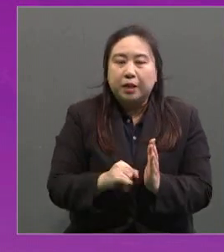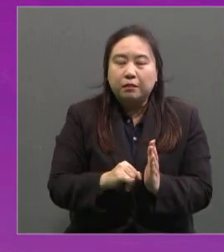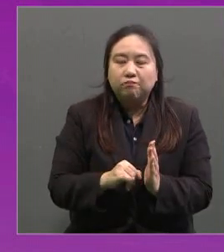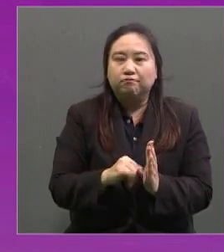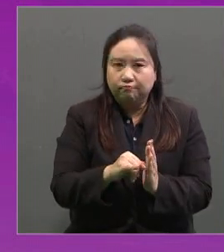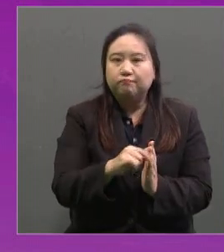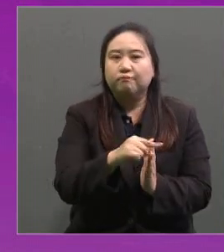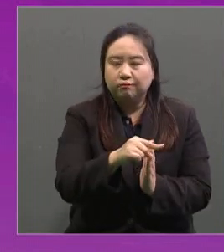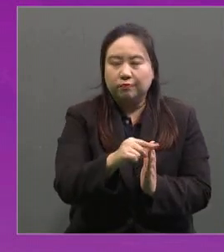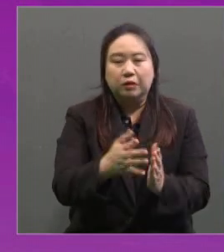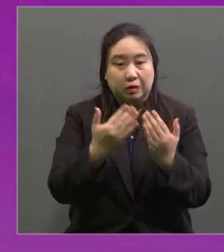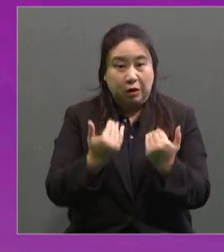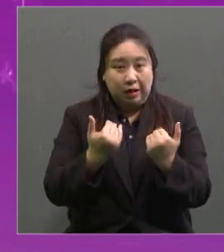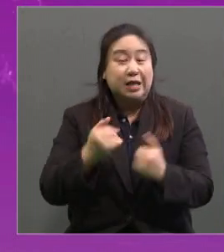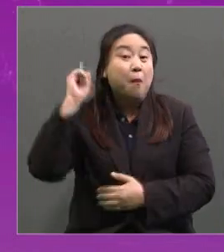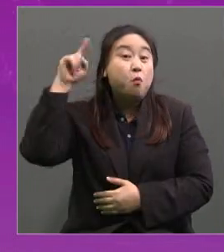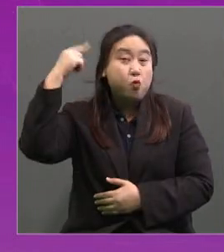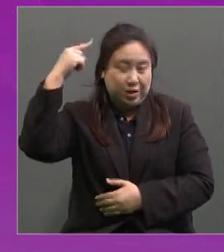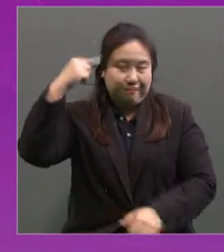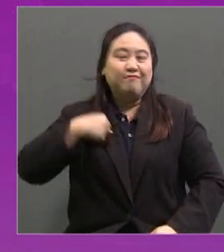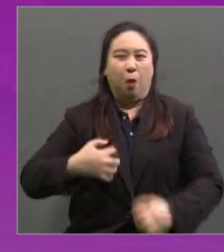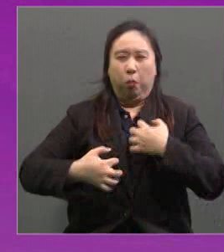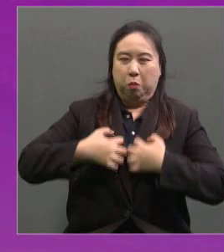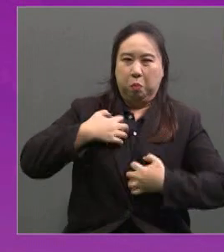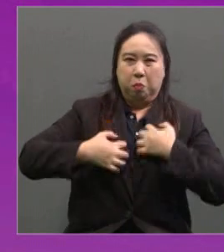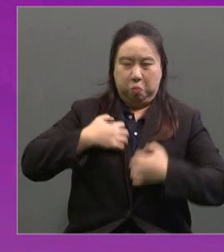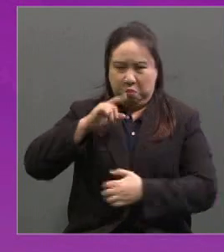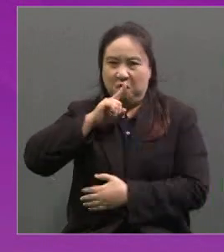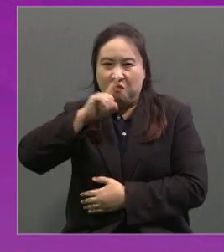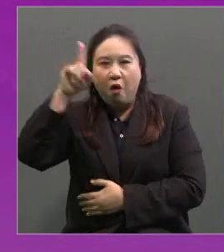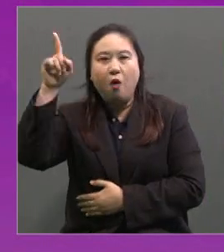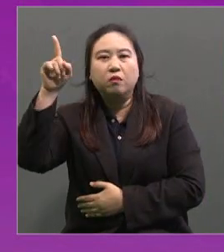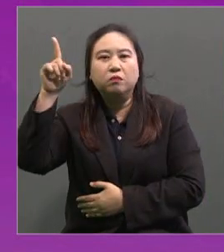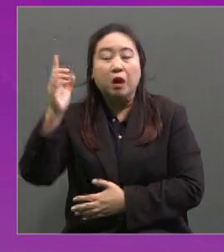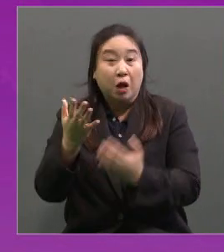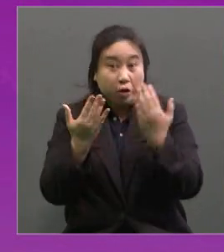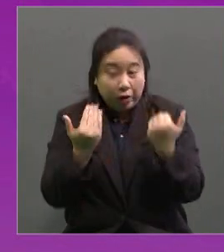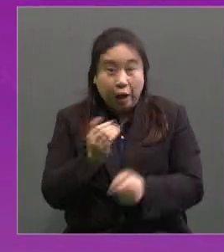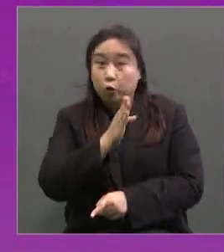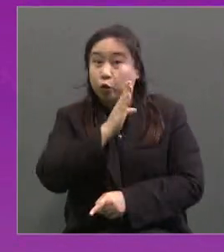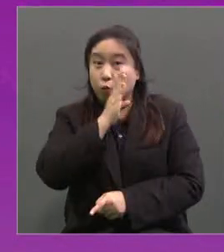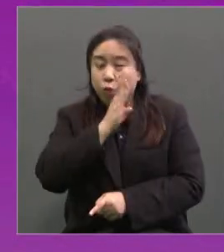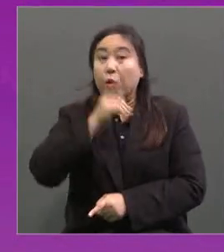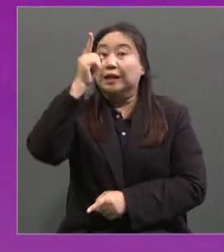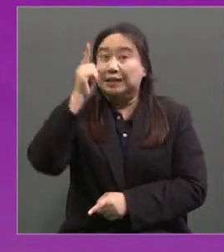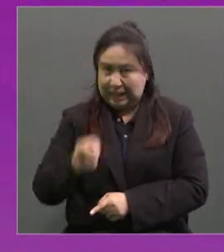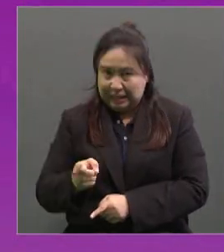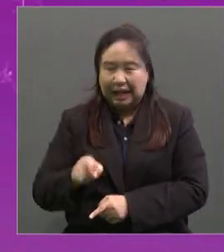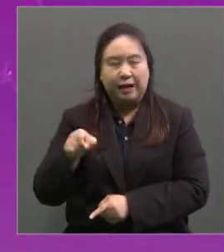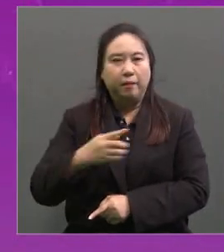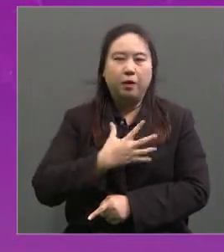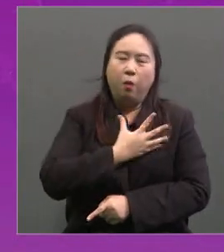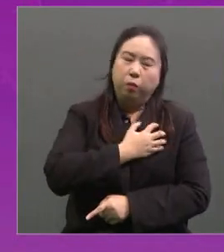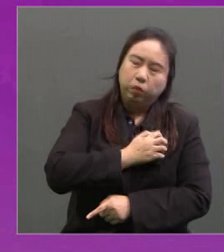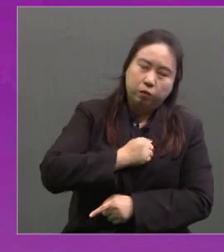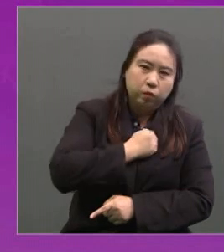เหมือนกันนะนี่นะนี่นะคะอันนี้คือสิ่งที่ผู้เสียหายเข้าไปแจ้งเนะคะเพราะฉะนั้นถึงบอกว่าถ้ามันเป็นไปตามนี้จริงๆมันก็คือความเจ็บปวดจริง